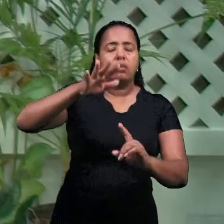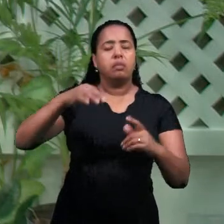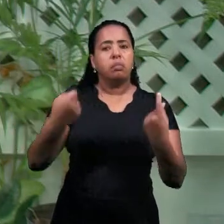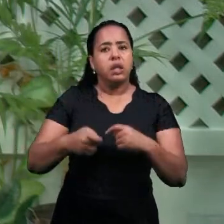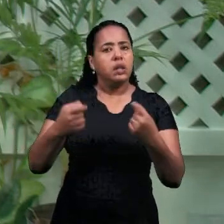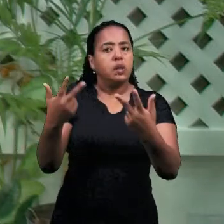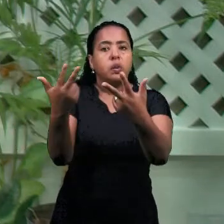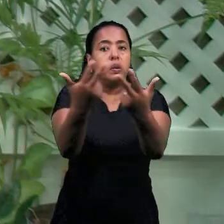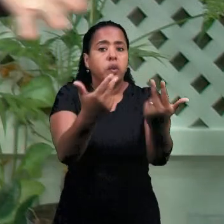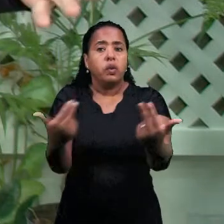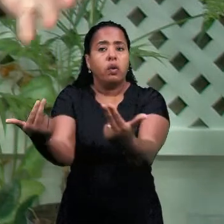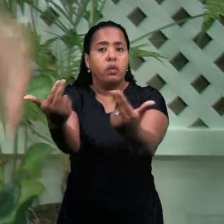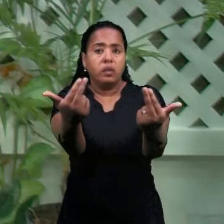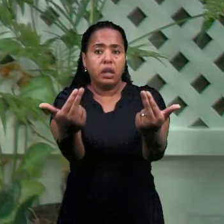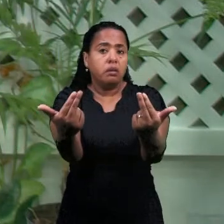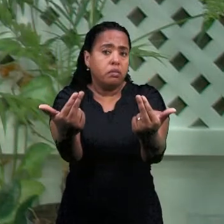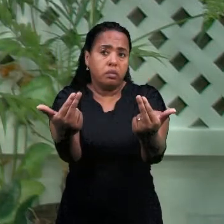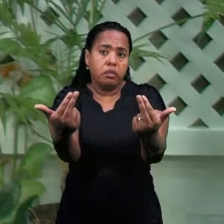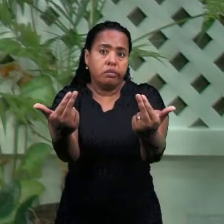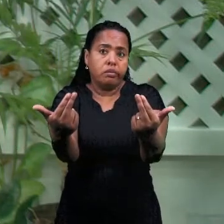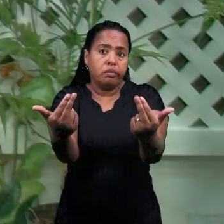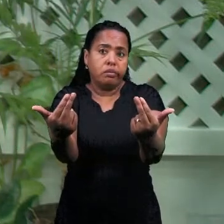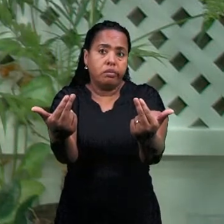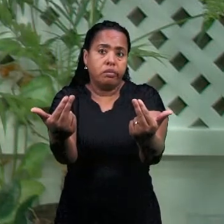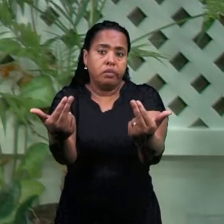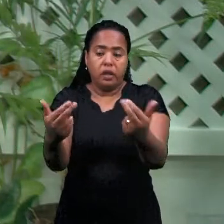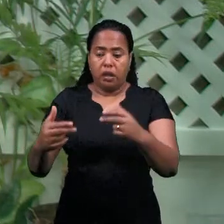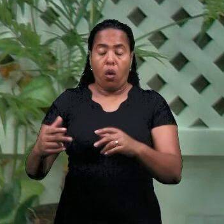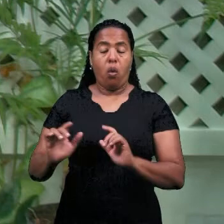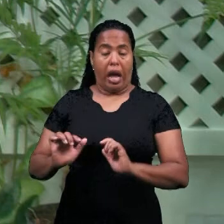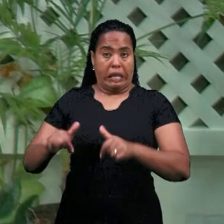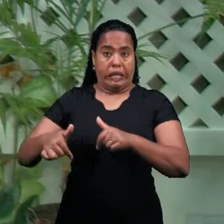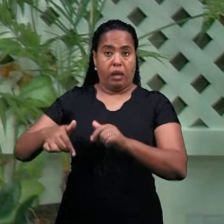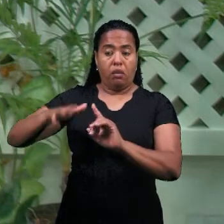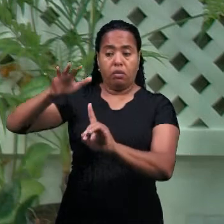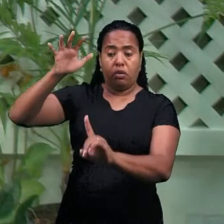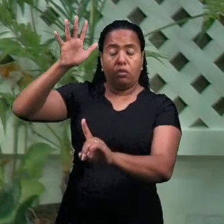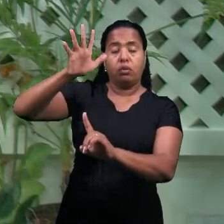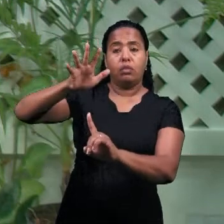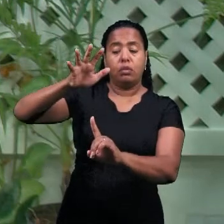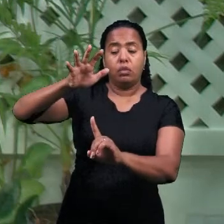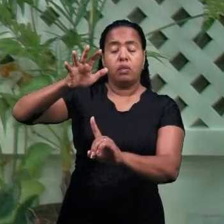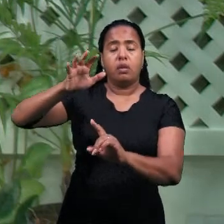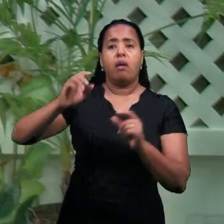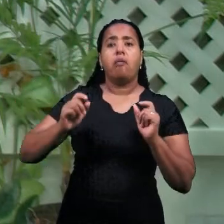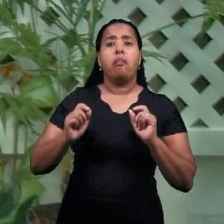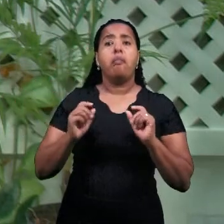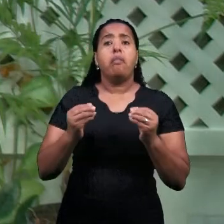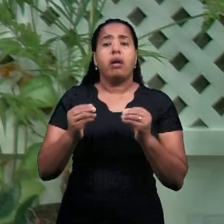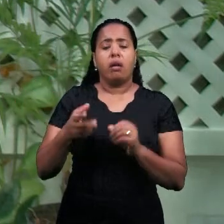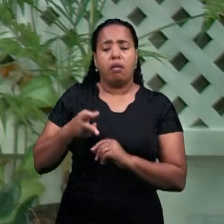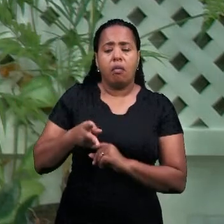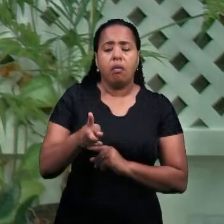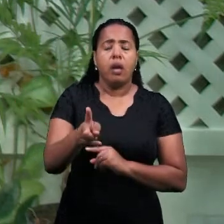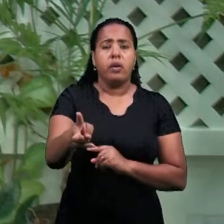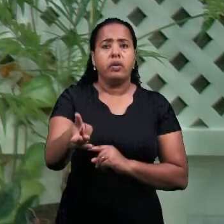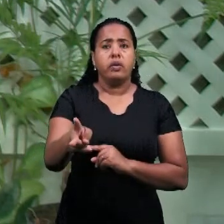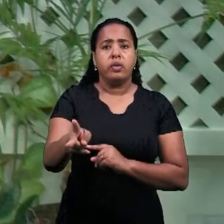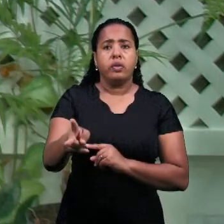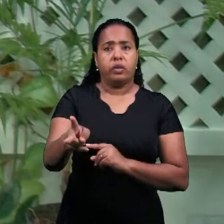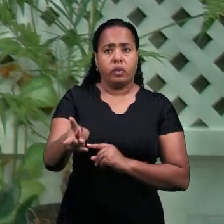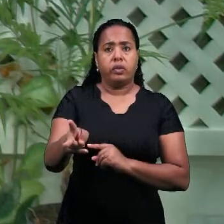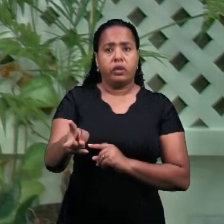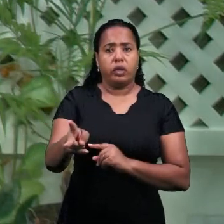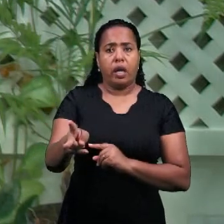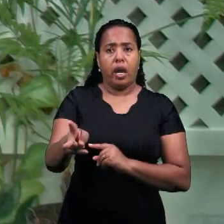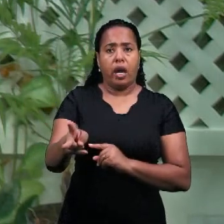tous, je reçois une portion de main pour pouvoir continuer à faire ce que nous